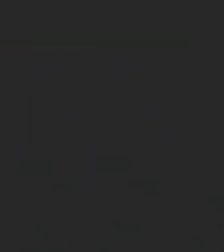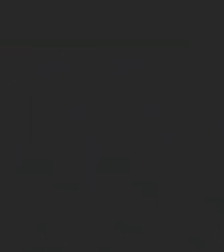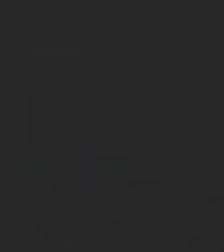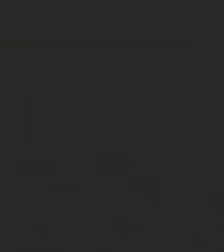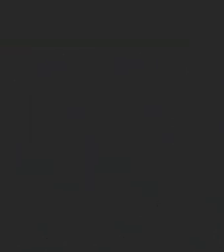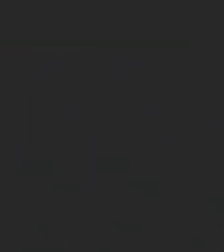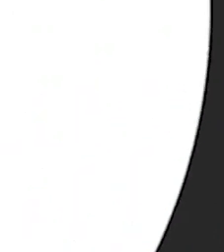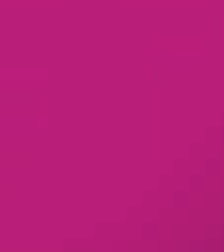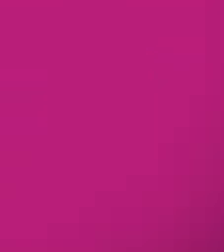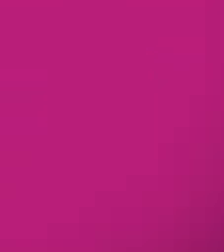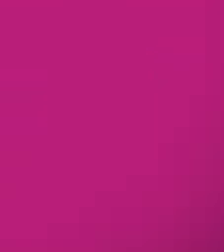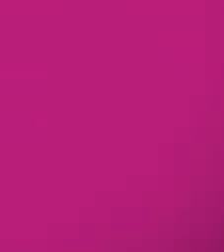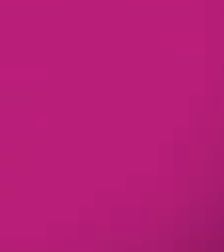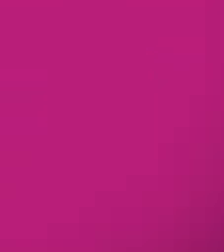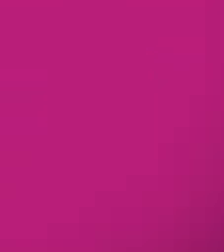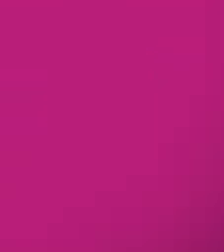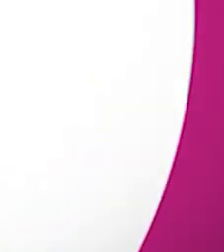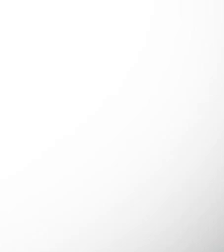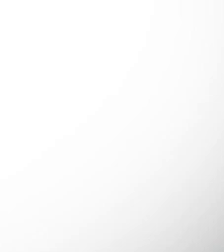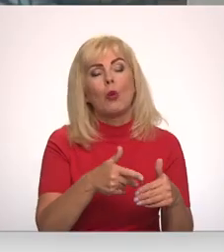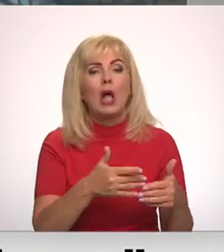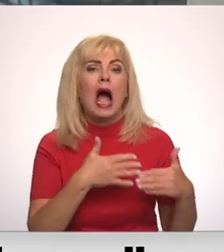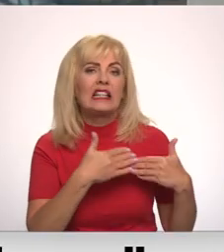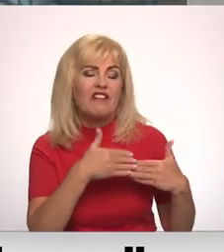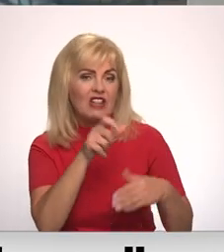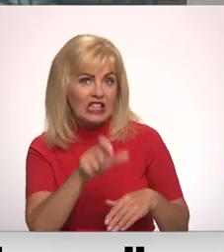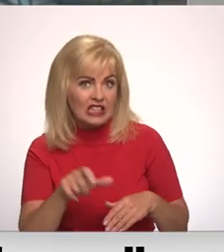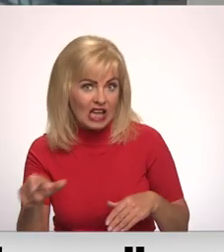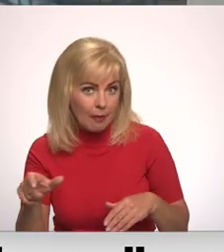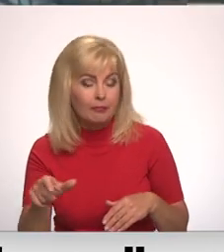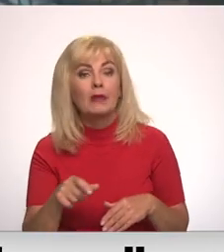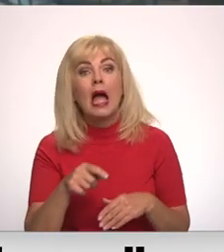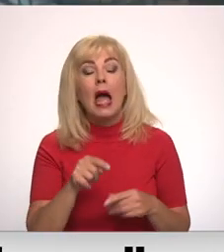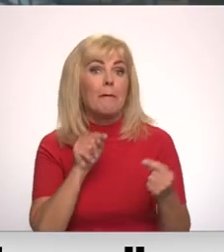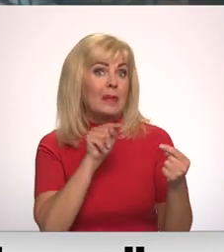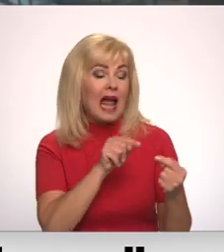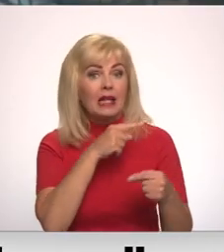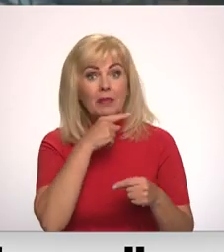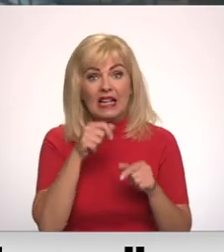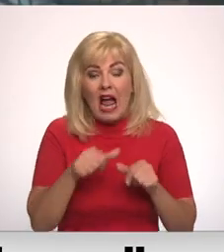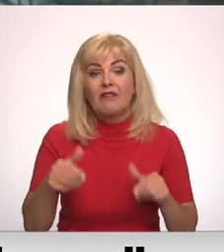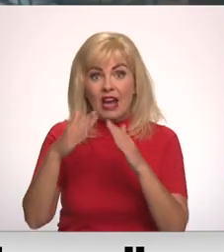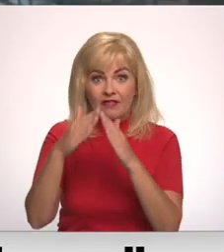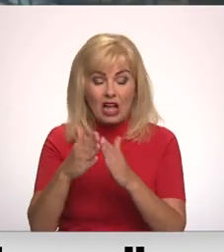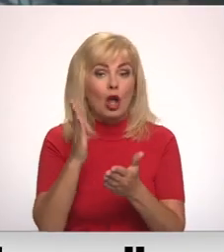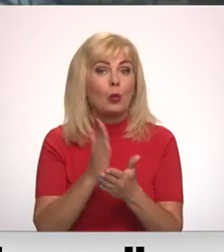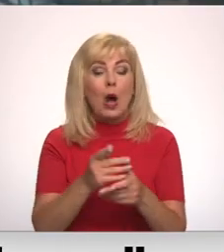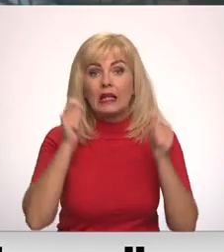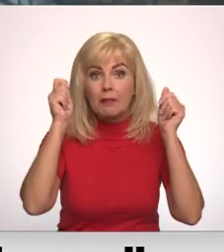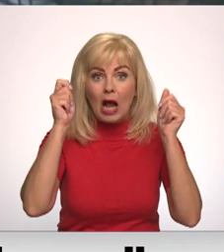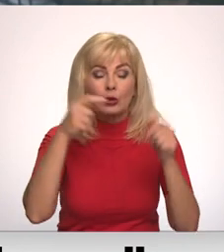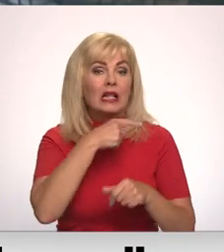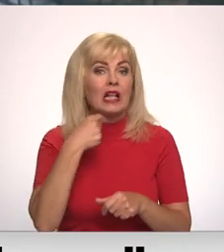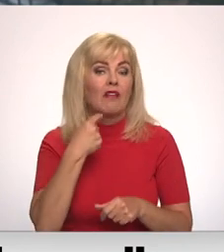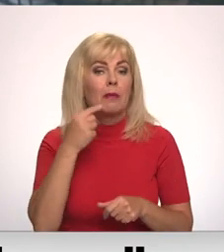Re, viss ēters ir te! Iepretim Krievijas vēstniecībai Rīgā šodien notika pikets Krievu balss